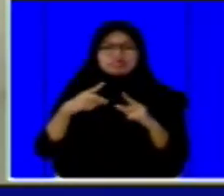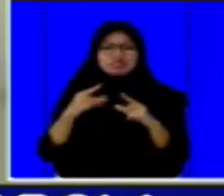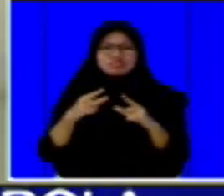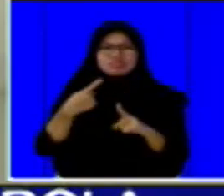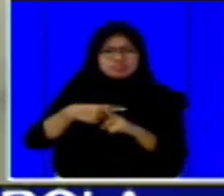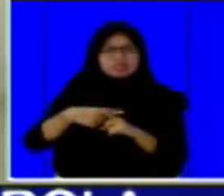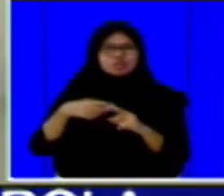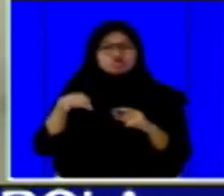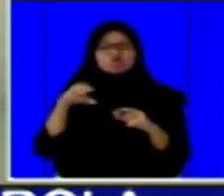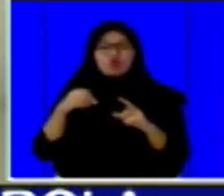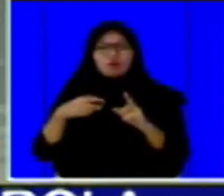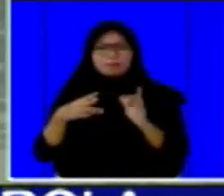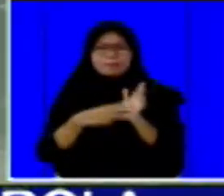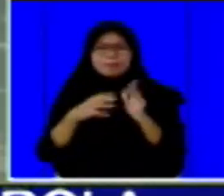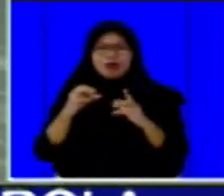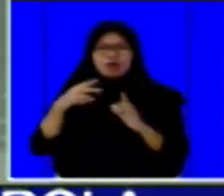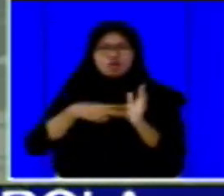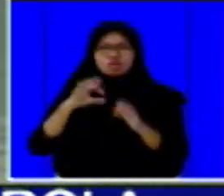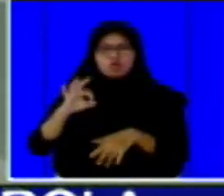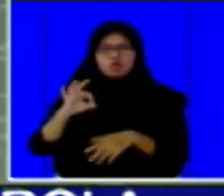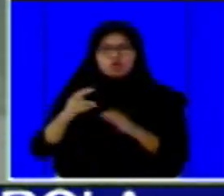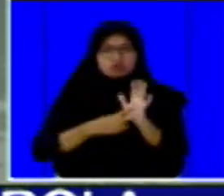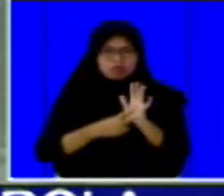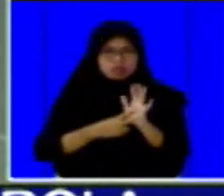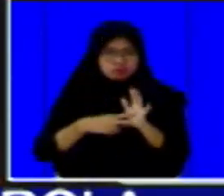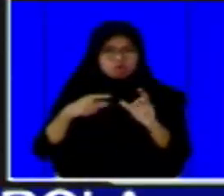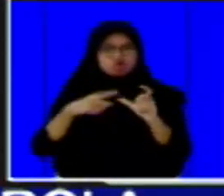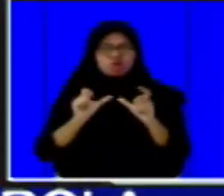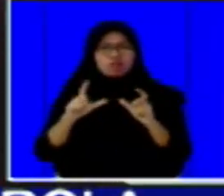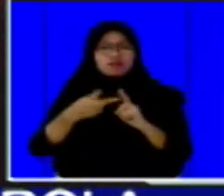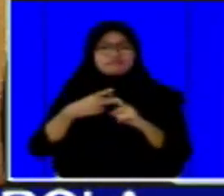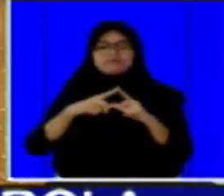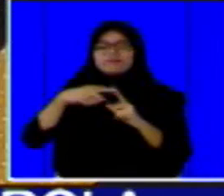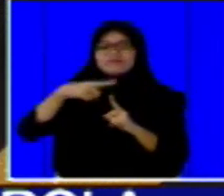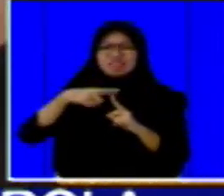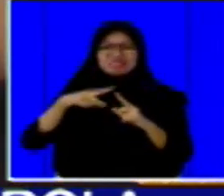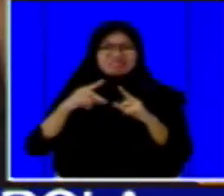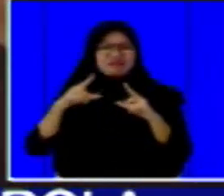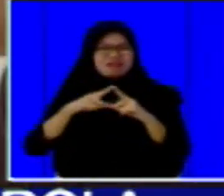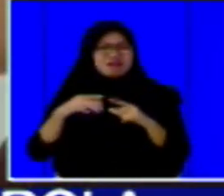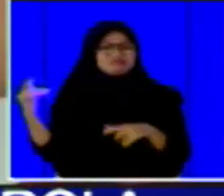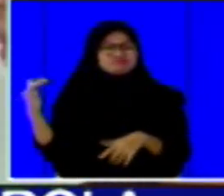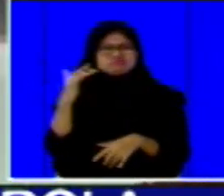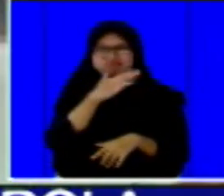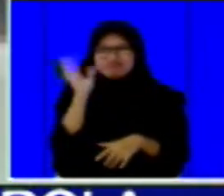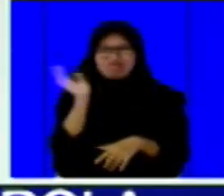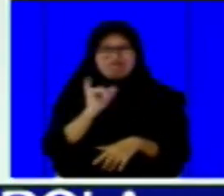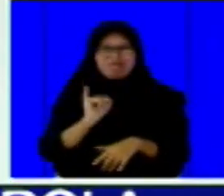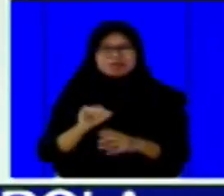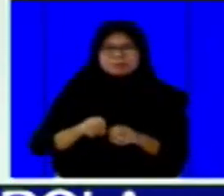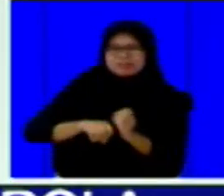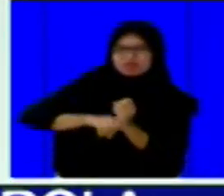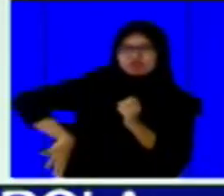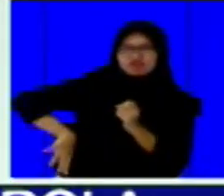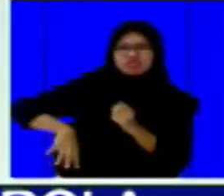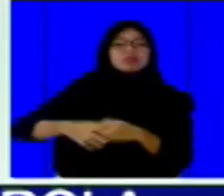Kawah Solfatara dicirikan dari bau belerang yang dihasilkan oleh kawah berbau busuk seperti kentut. Sedangkan kawah Fumarola dicirikan